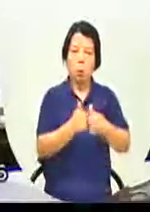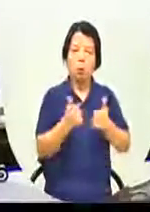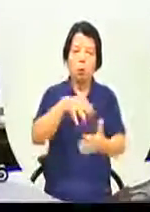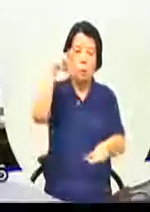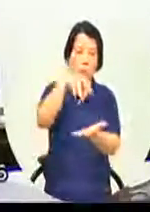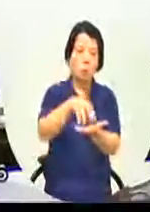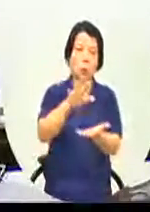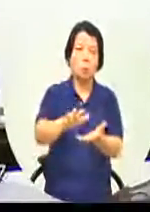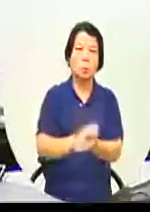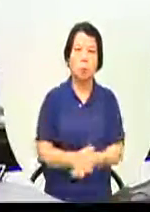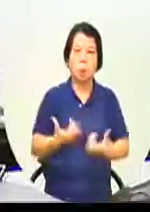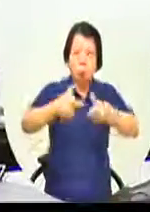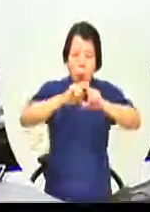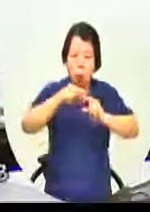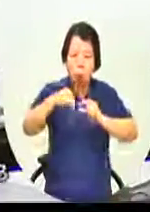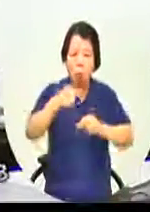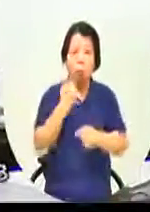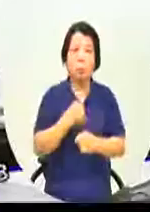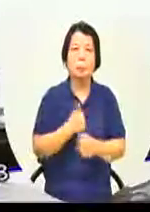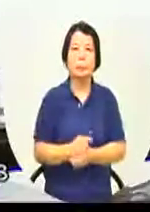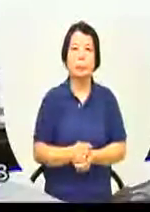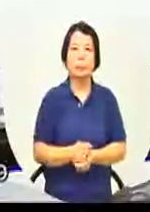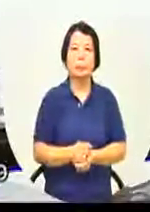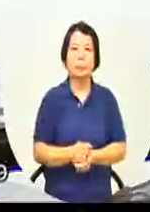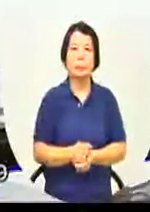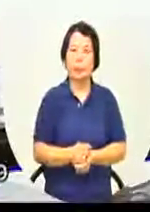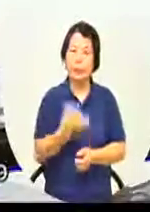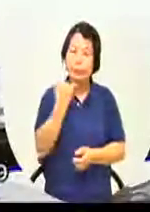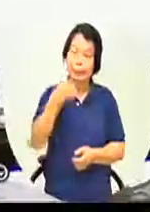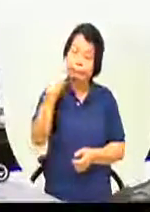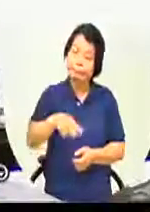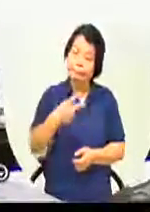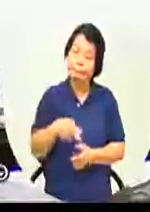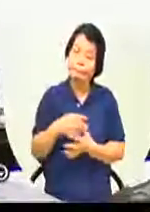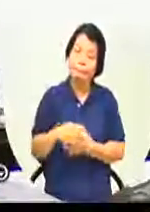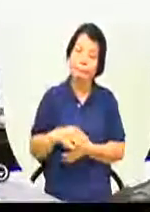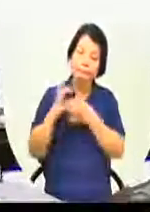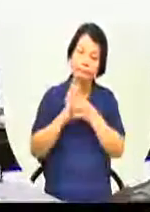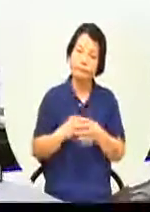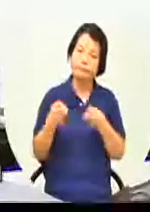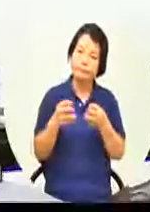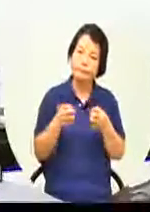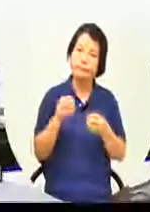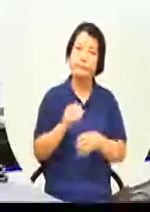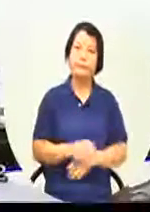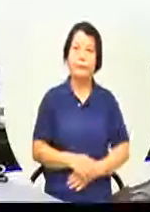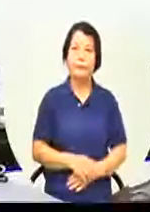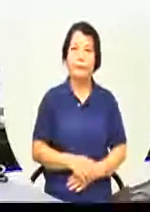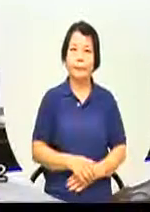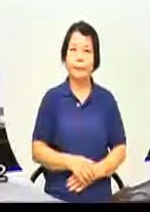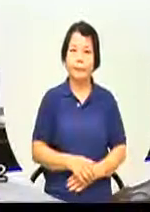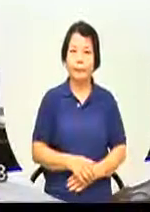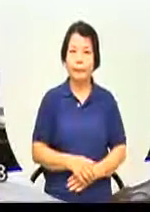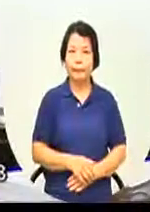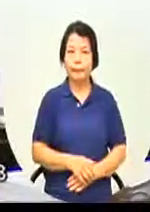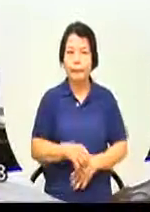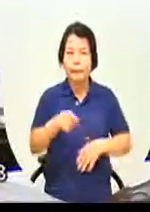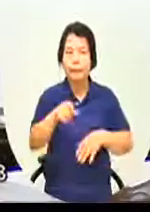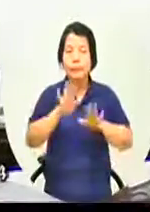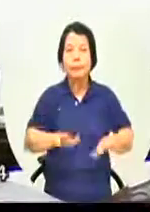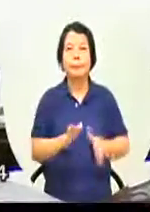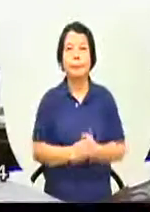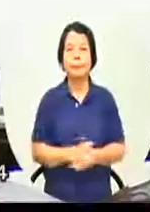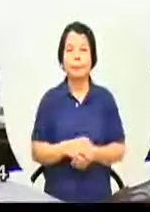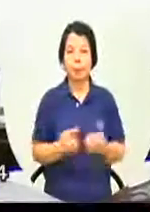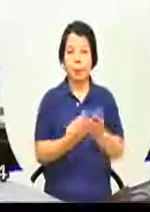在回头来你如果愿意这样子，那我们还可以再继续谈下去了。那好，你现在只有差不多